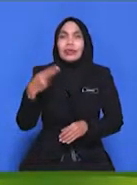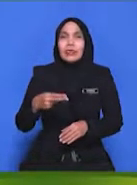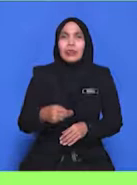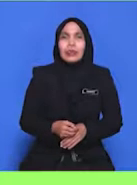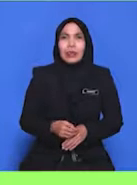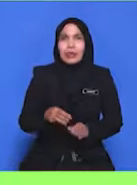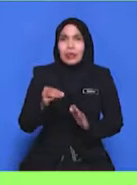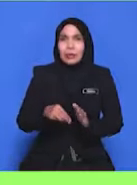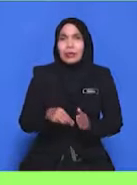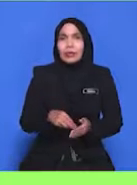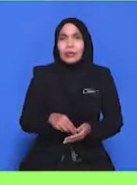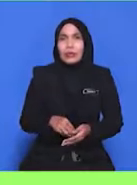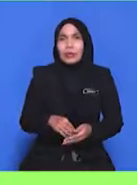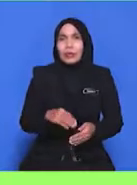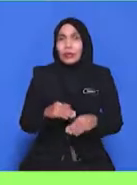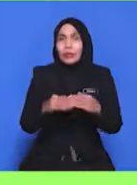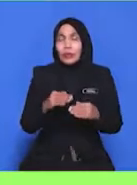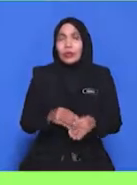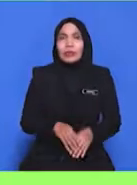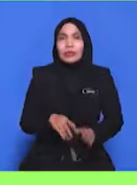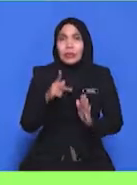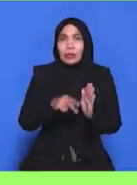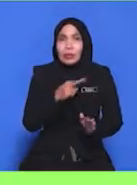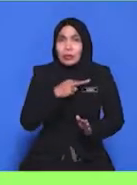Umayyah? Cuba kita uji soalannya.